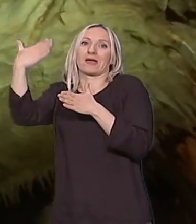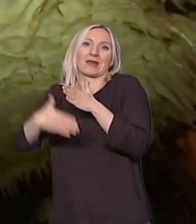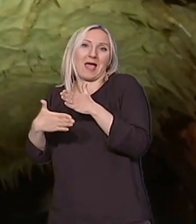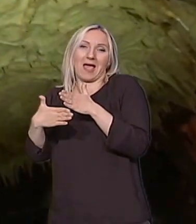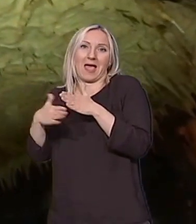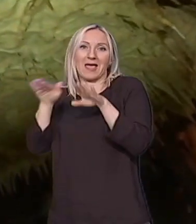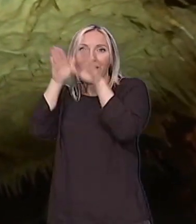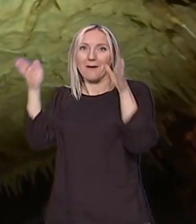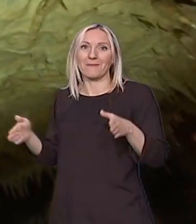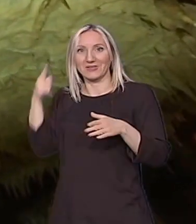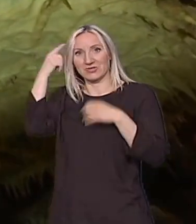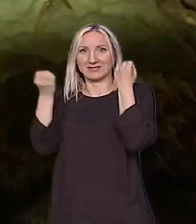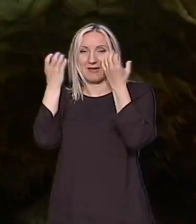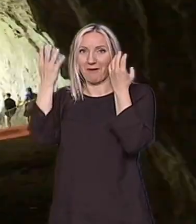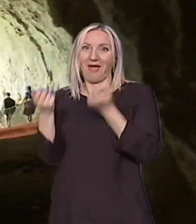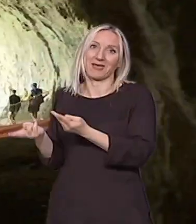bajke.